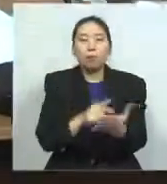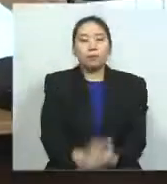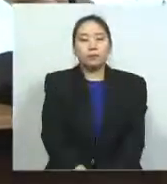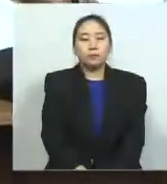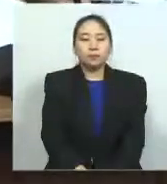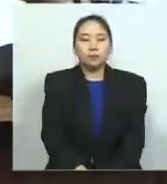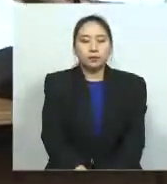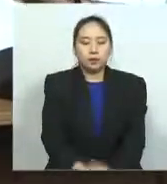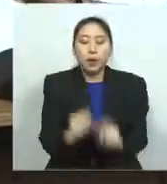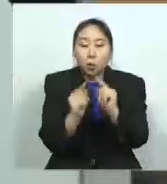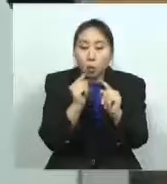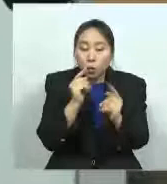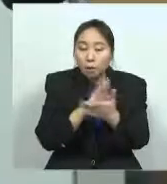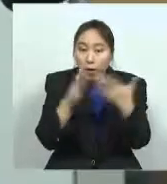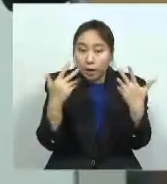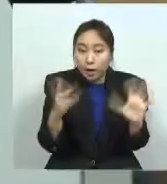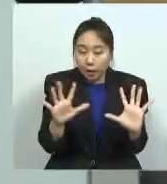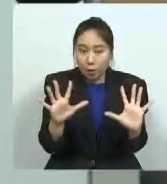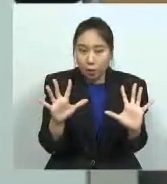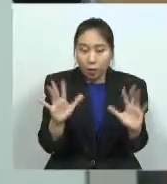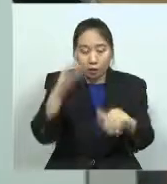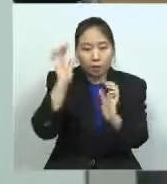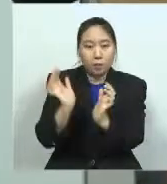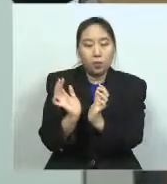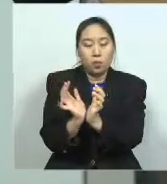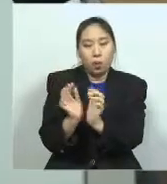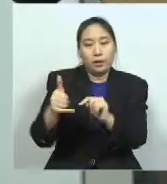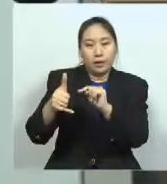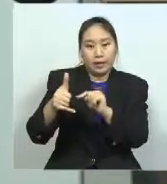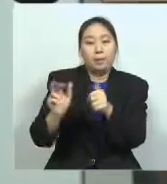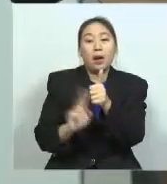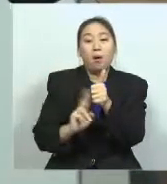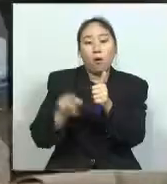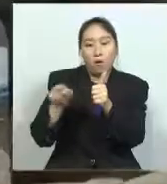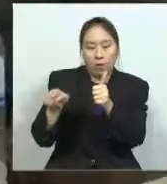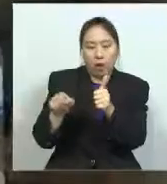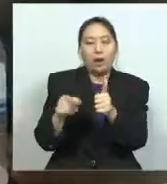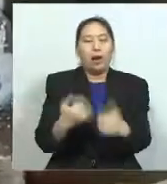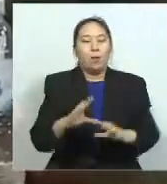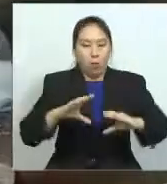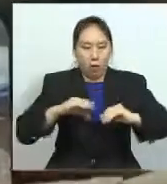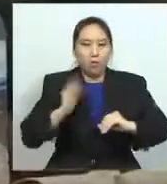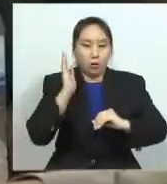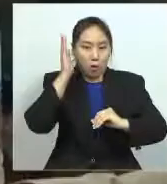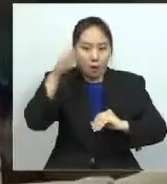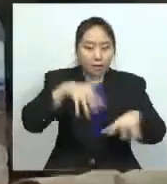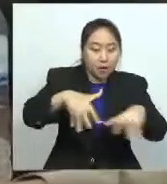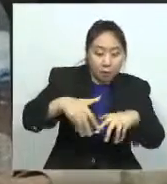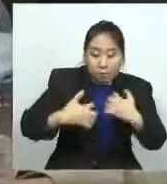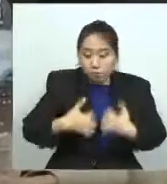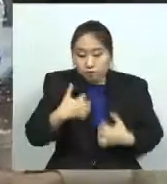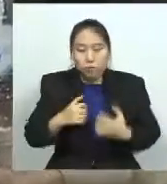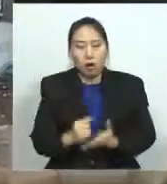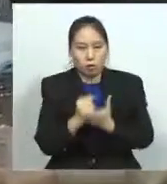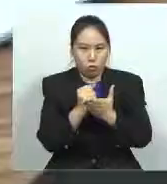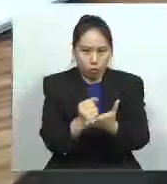ซึ่งหลังจากเกิดการพูดคุยกันเกิดขึ้นเนี่ยนะคะทางพลตำรวจเอกศีวราเนี่ยและทางจังหวัดก็รับปากที่จะช่วยเหลือชาวบ้านที่เดือดร้อนก็ท